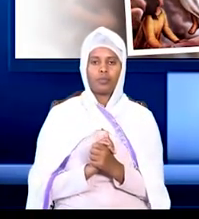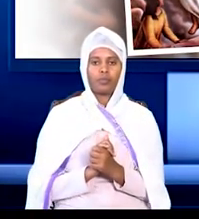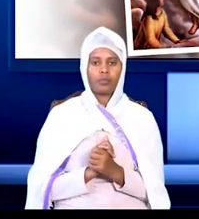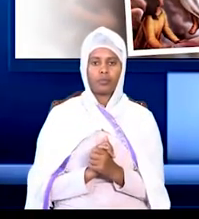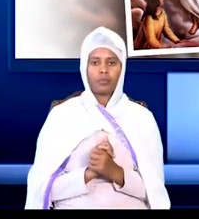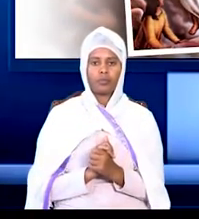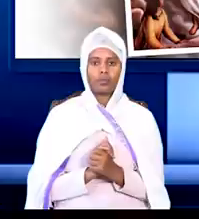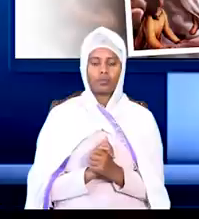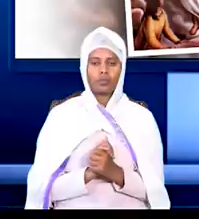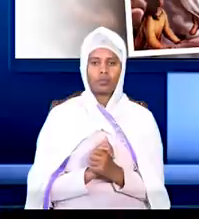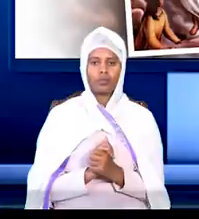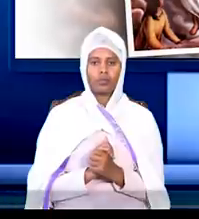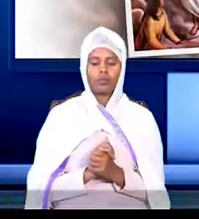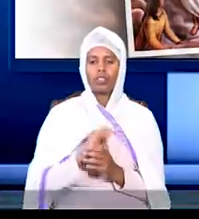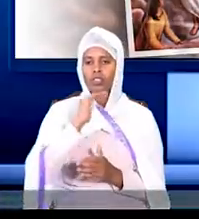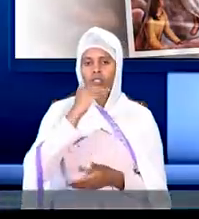سام عبزي